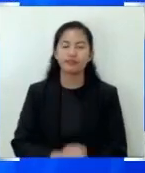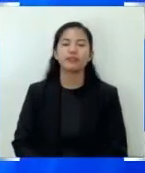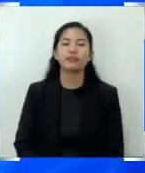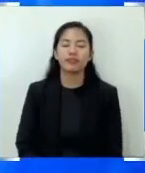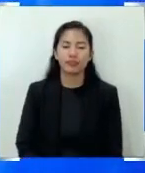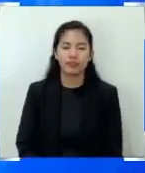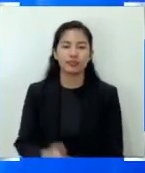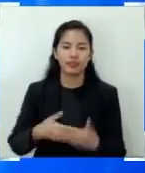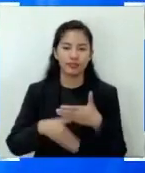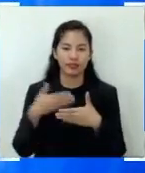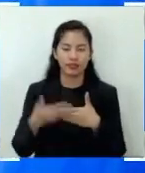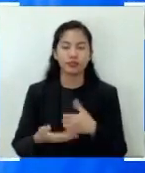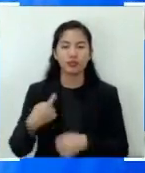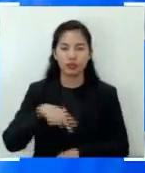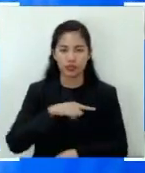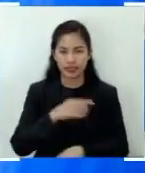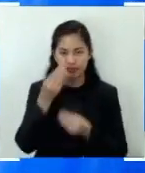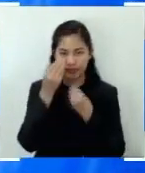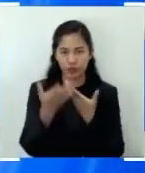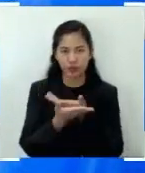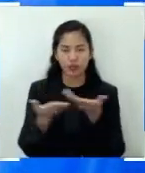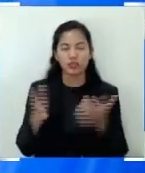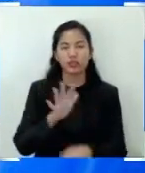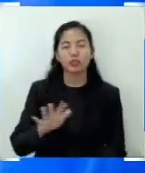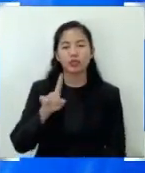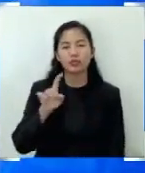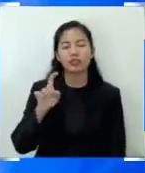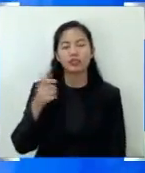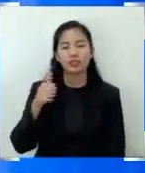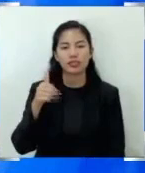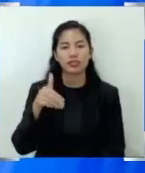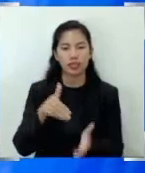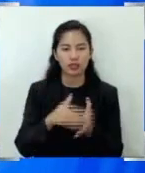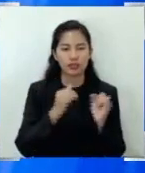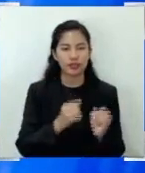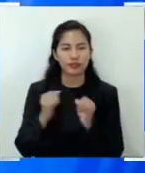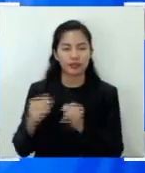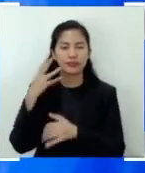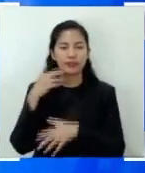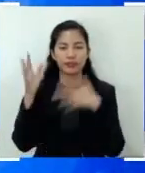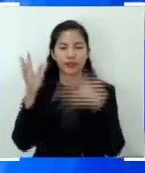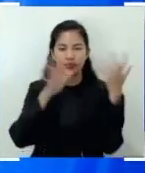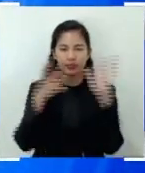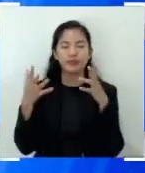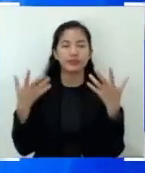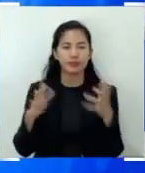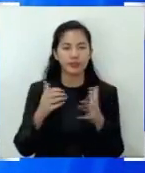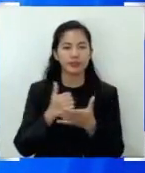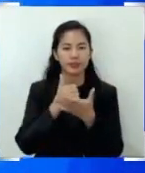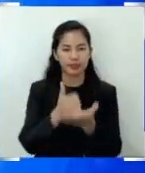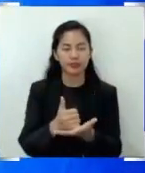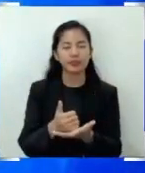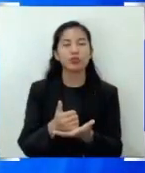Ikinalulugod po namin ipaalam na mahit 110,000 na individual na sinalanta ng Bagyong Odette ang naabot na ng inyong mga donasyon